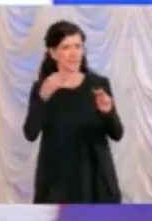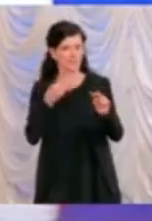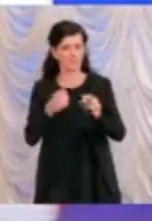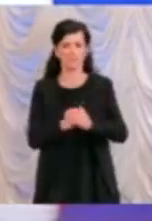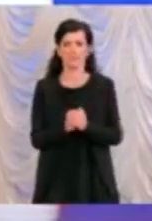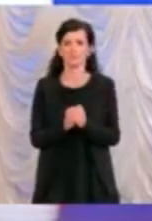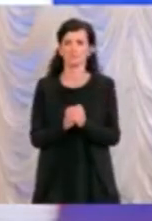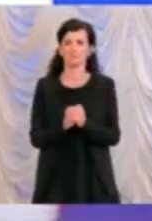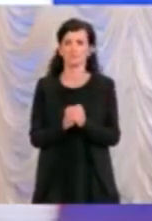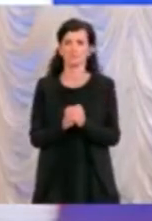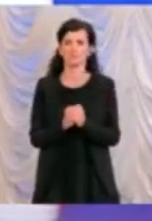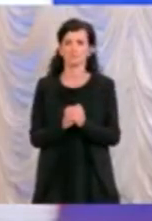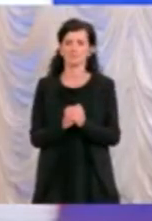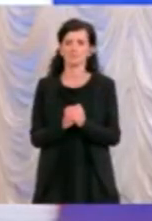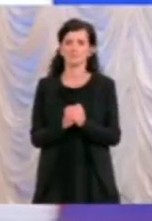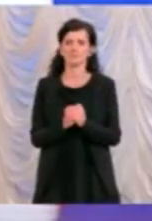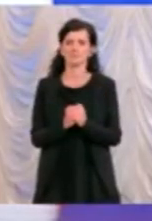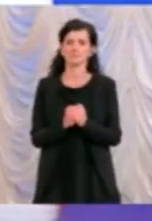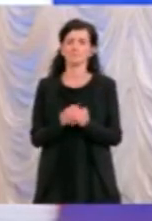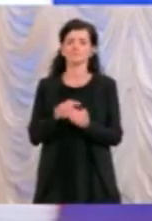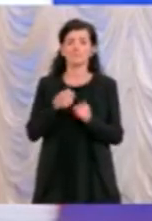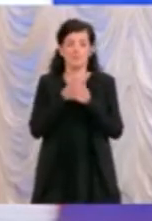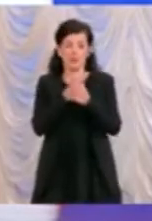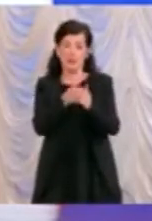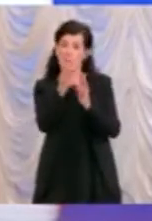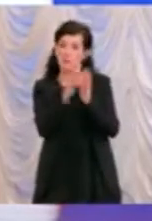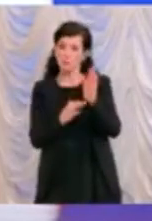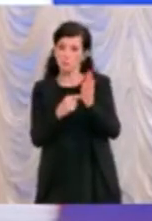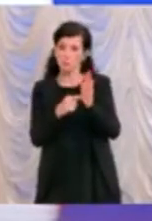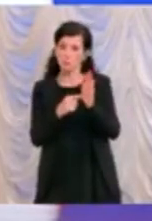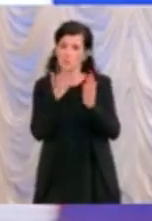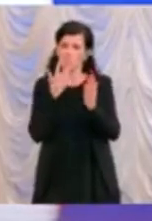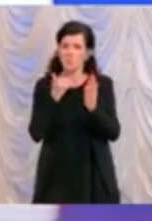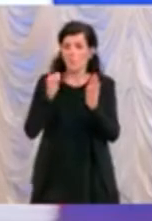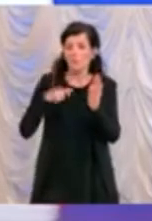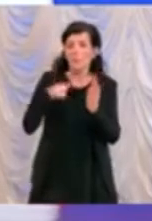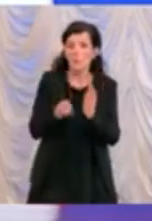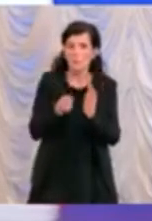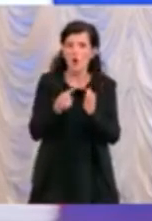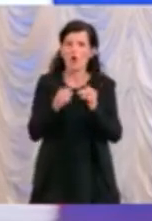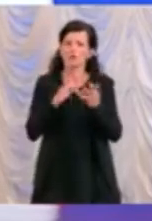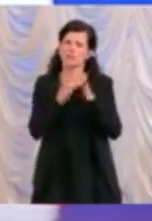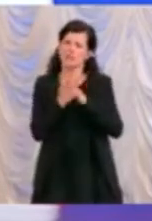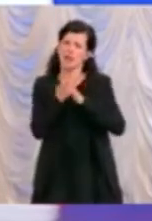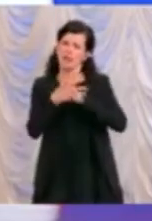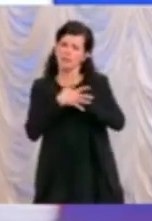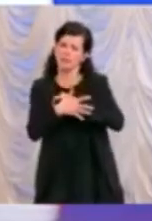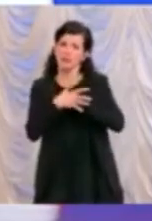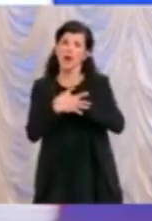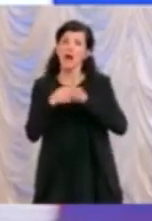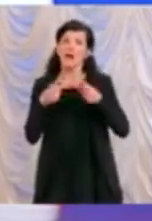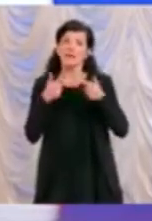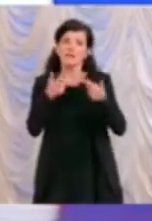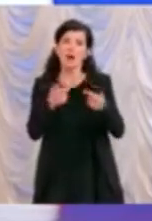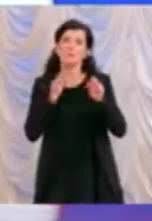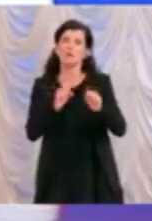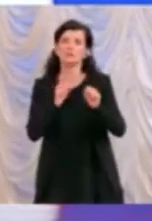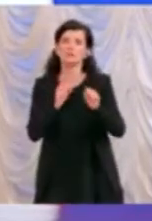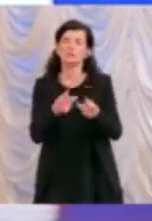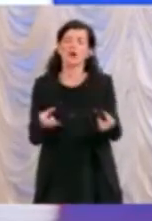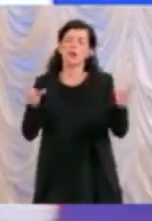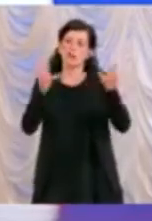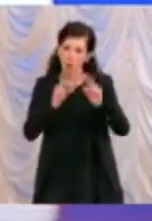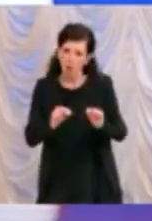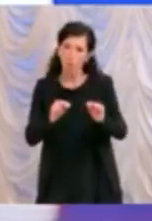allentare il prima possibile le misure per tutte le attività produttive per poter far ripartire quanto prima in